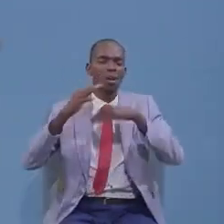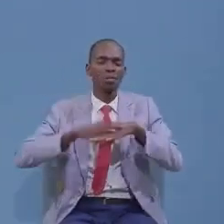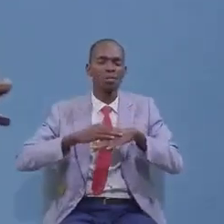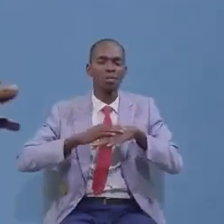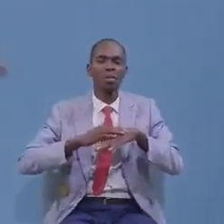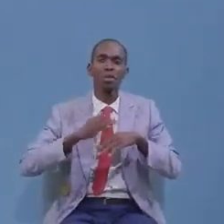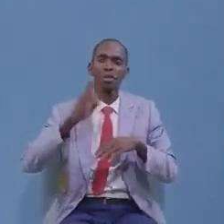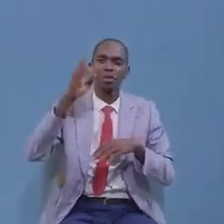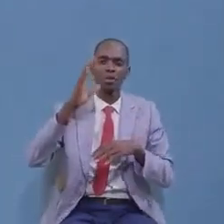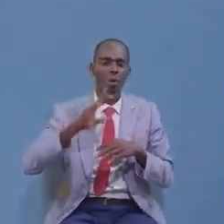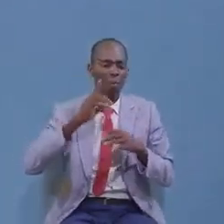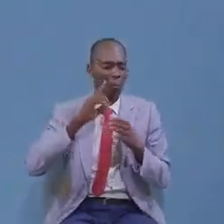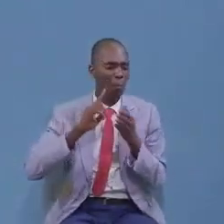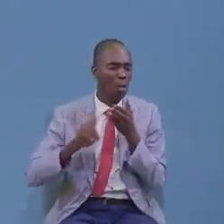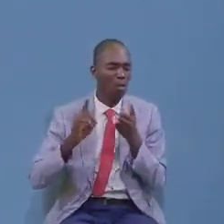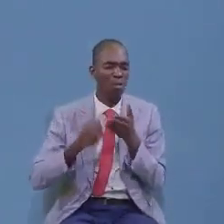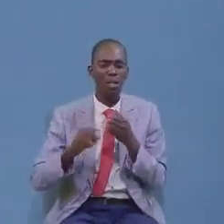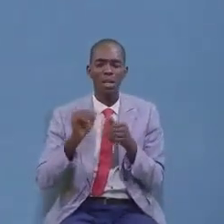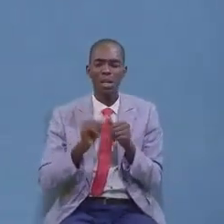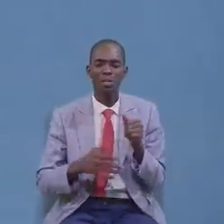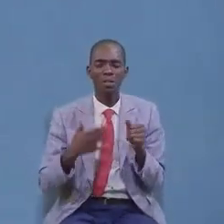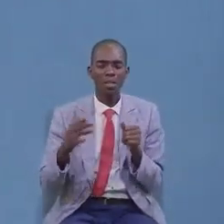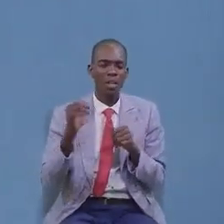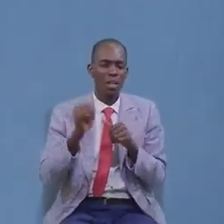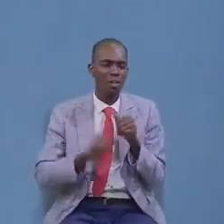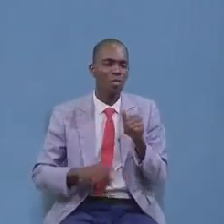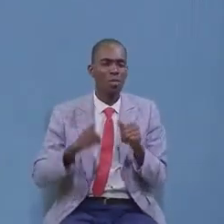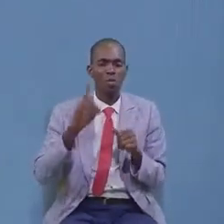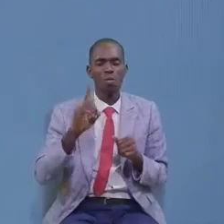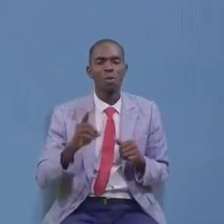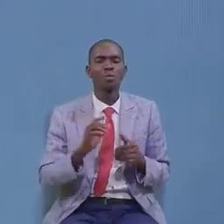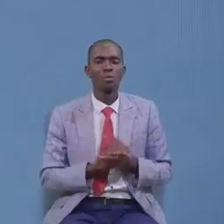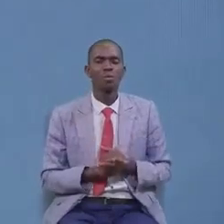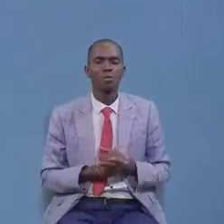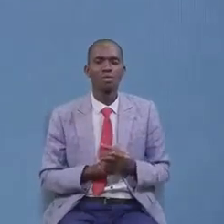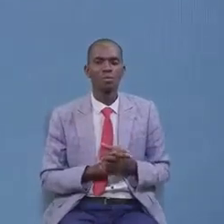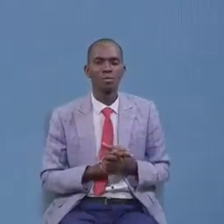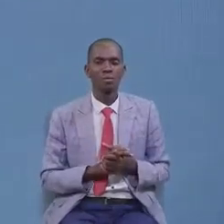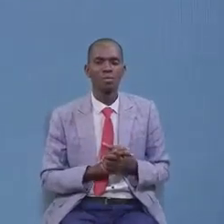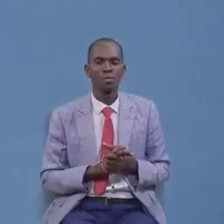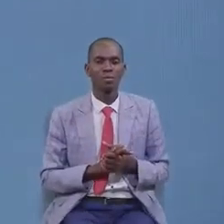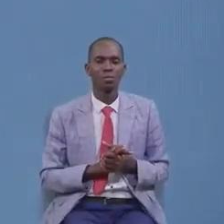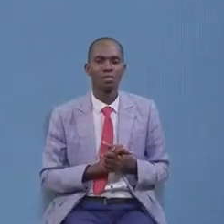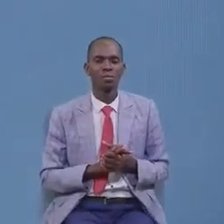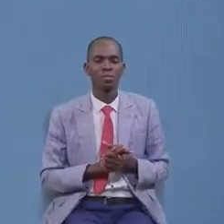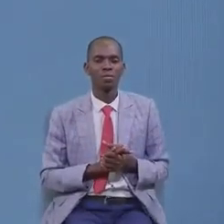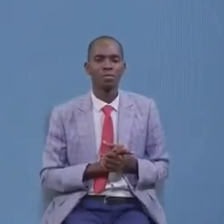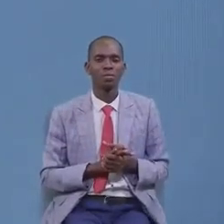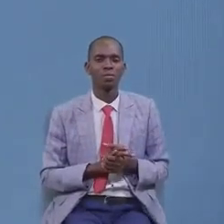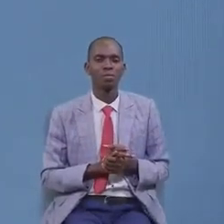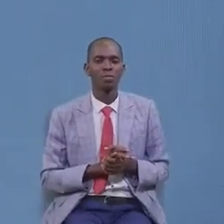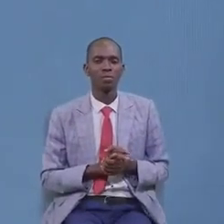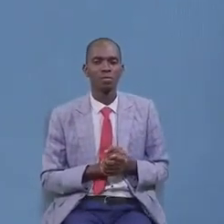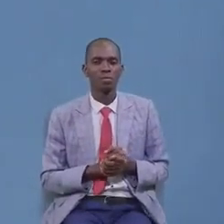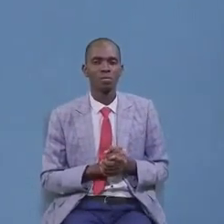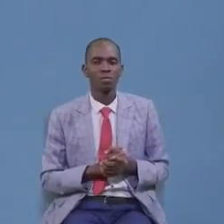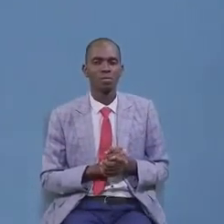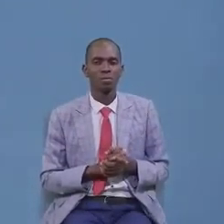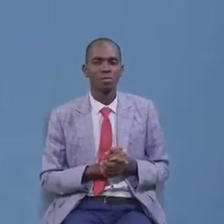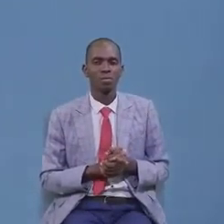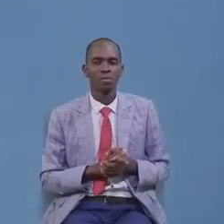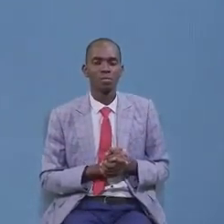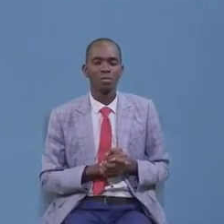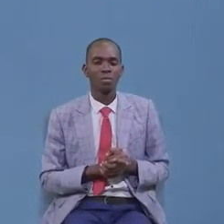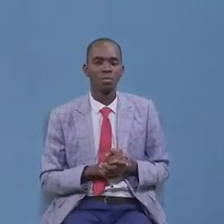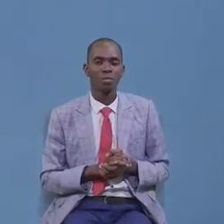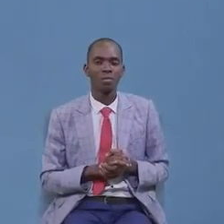monitors everything, everyone from heaven. దేవుడు పరలోకం నుంచి ప్రతి ఒక్కరిని సమస్తాన్ని క్షుణ్ణంగా వీక్షిస్తున్నాడు. Says